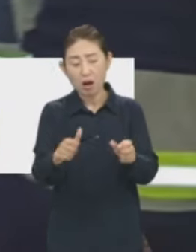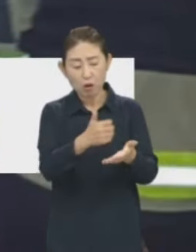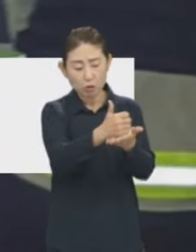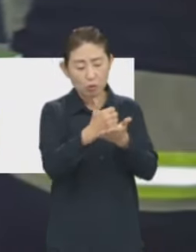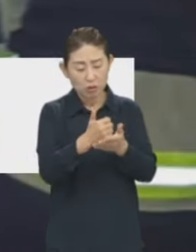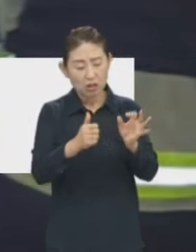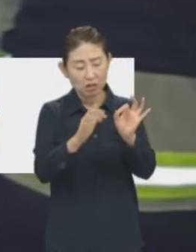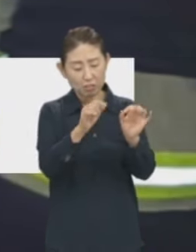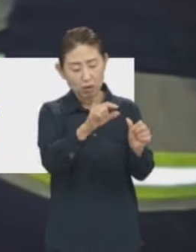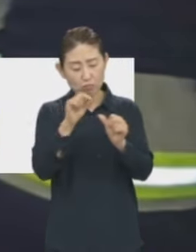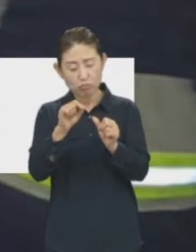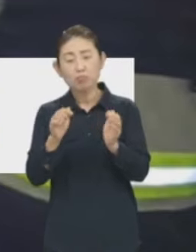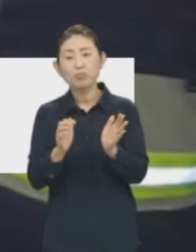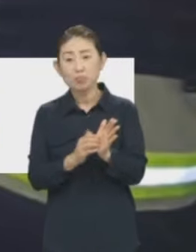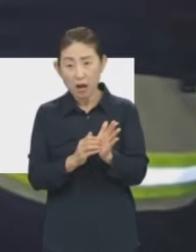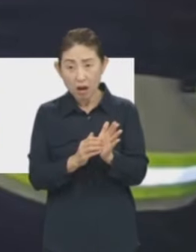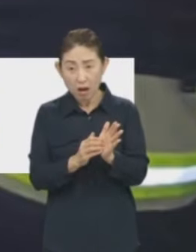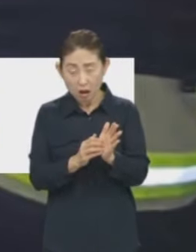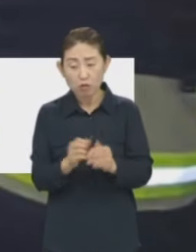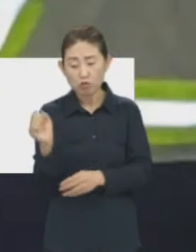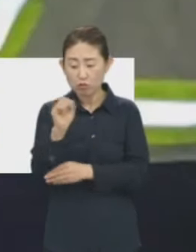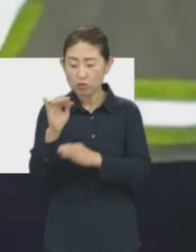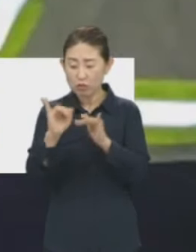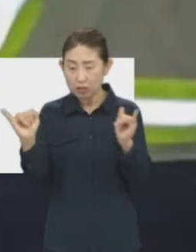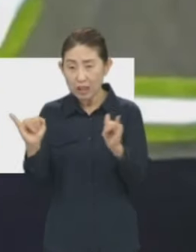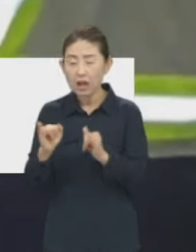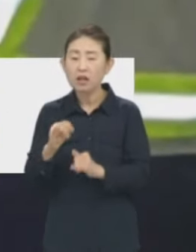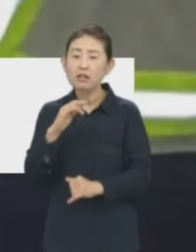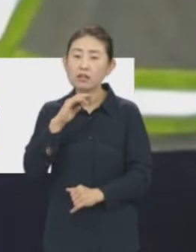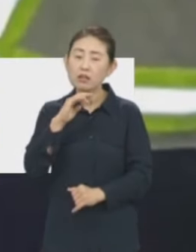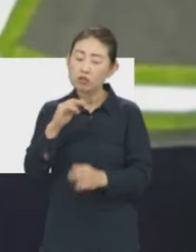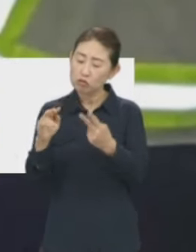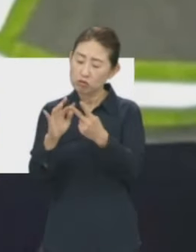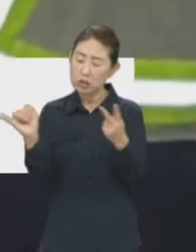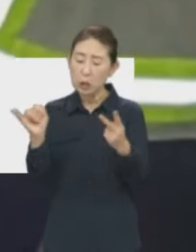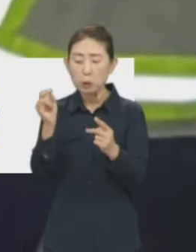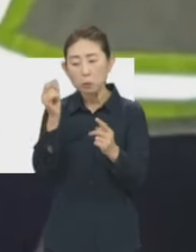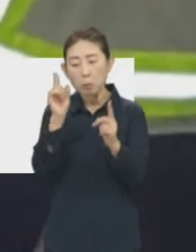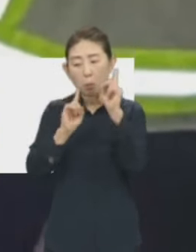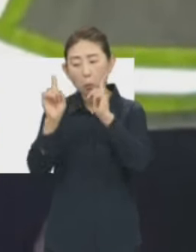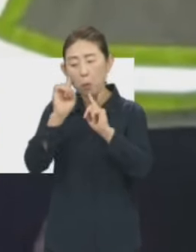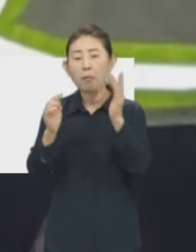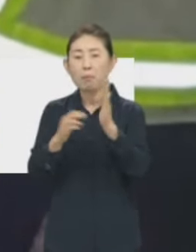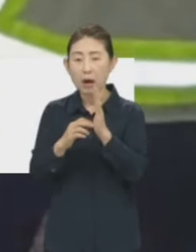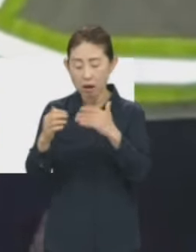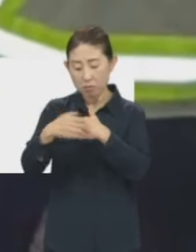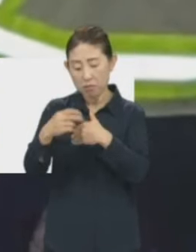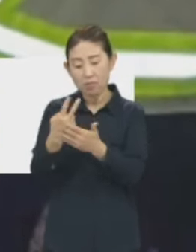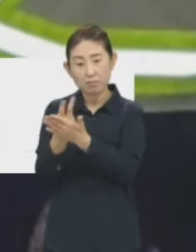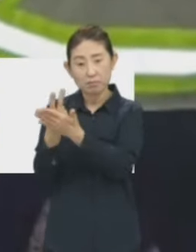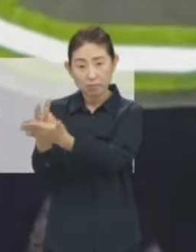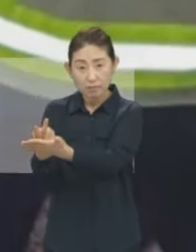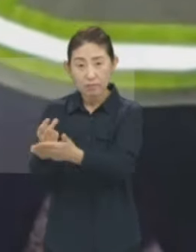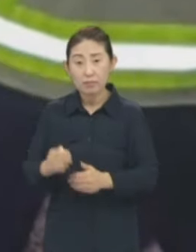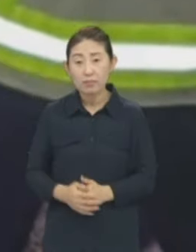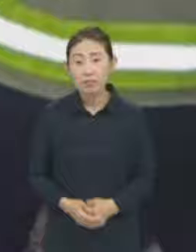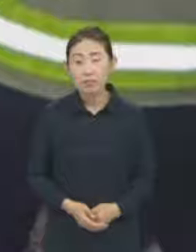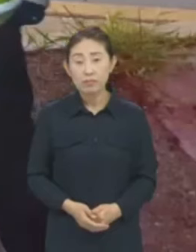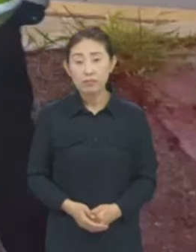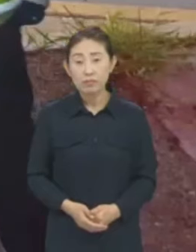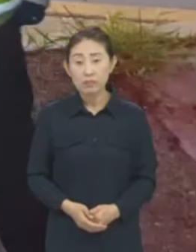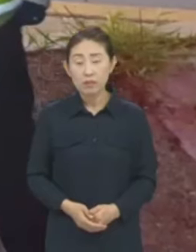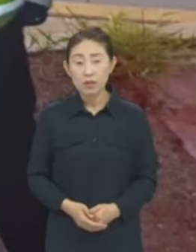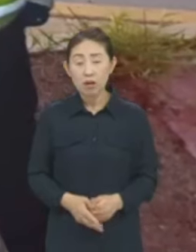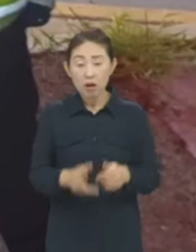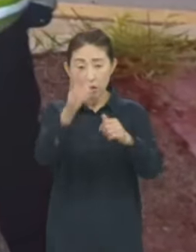승객 10명이 구조되고 차량 운전자 50대 남성 등 두 명이 가벼운 부상을 입어 병원으로 이송됐습니다